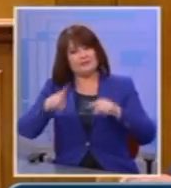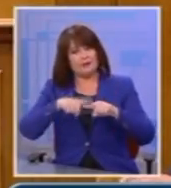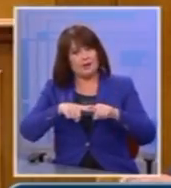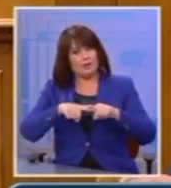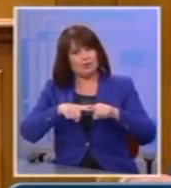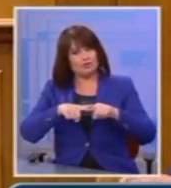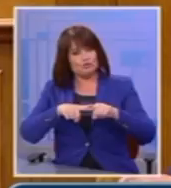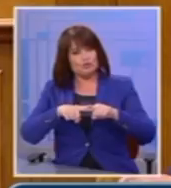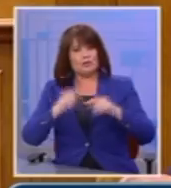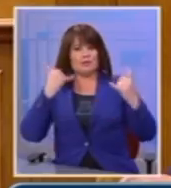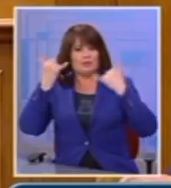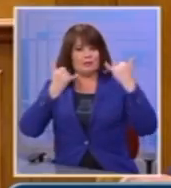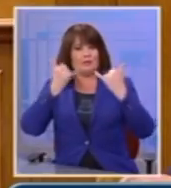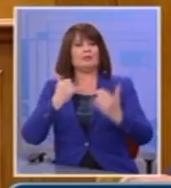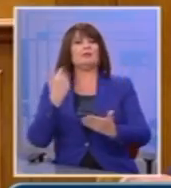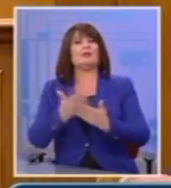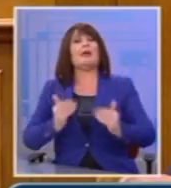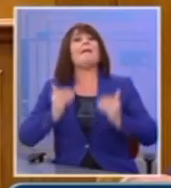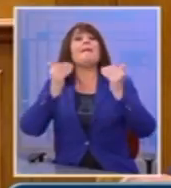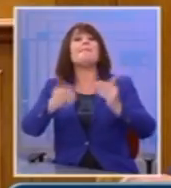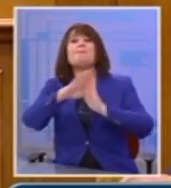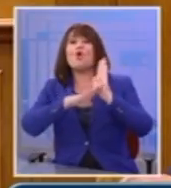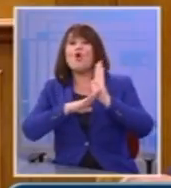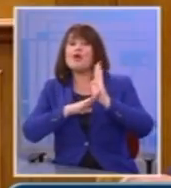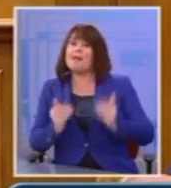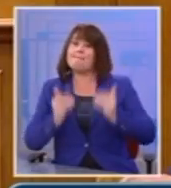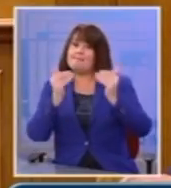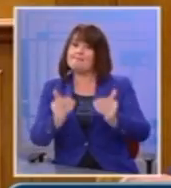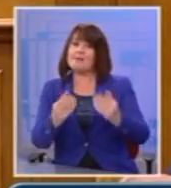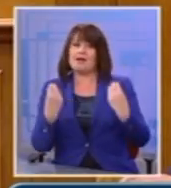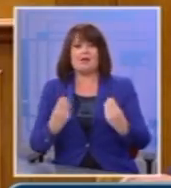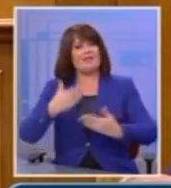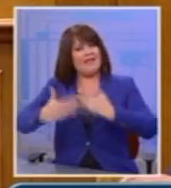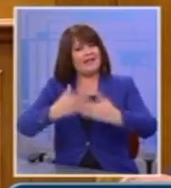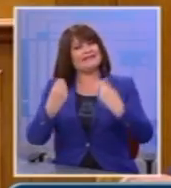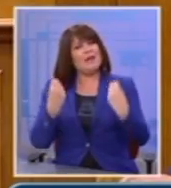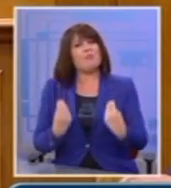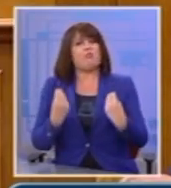και τηλεφωνικά και με αίτημα την παράταση του προγράμματος προκειμένου να διεξαχθεί ομαλά αυτή η διαδικασία.